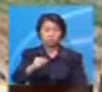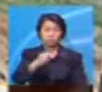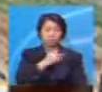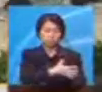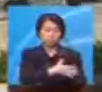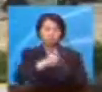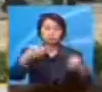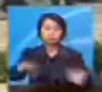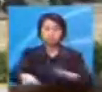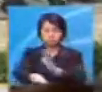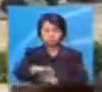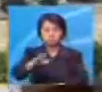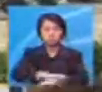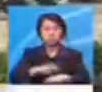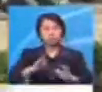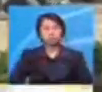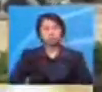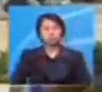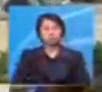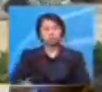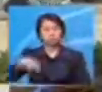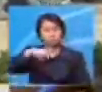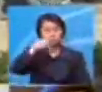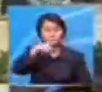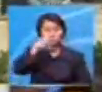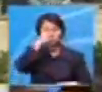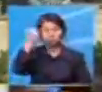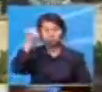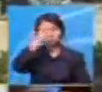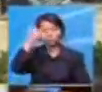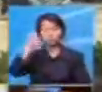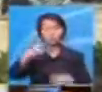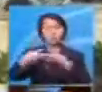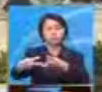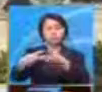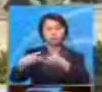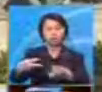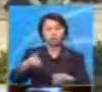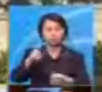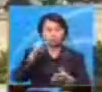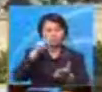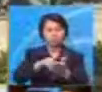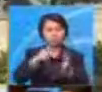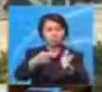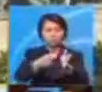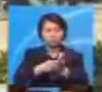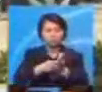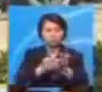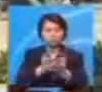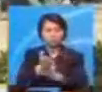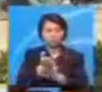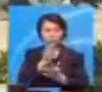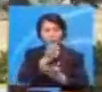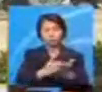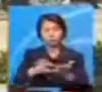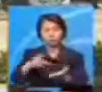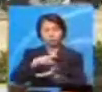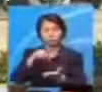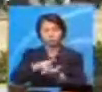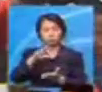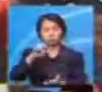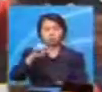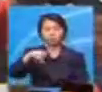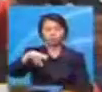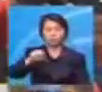anggota badan akibat peperangan mereka dikenal pasti mengikut keutamaan dan keperluan melalui beberapa pusat operasi